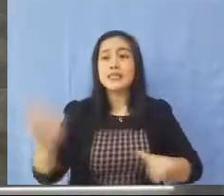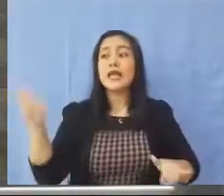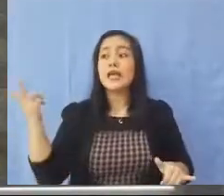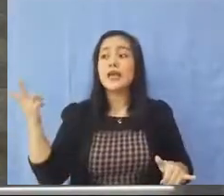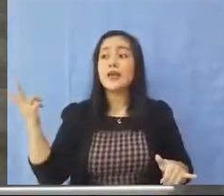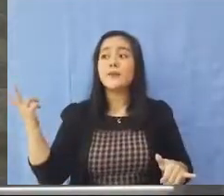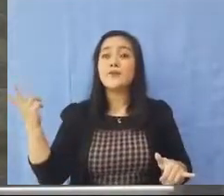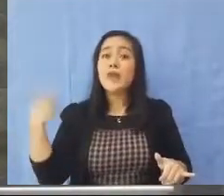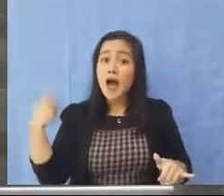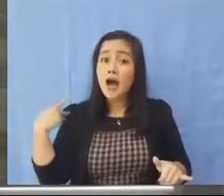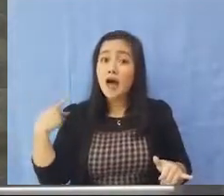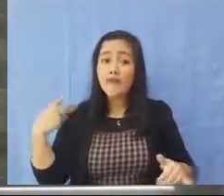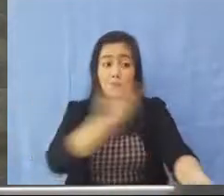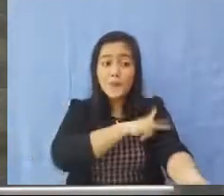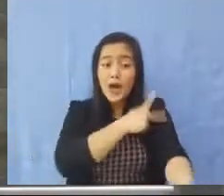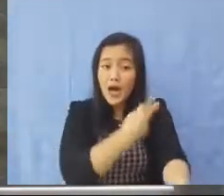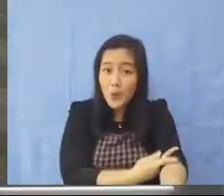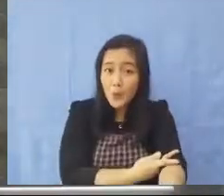sa kanilang